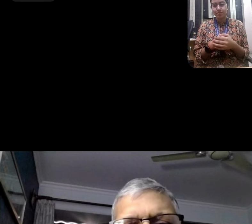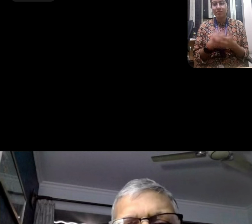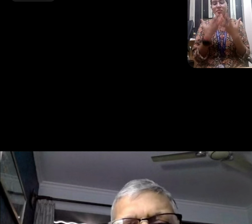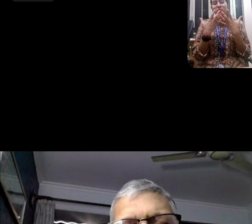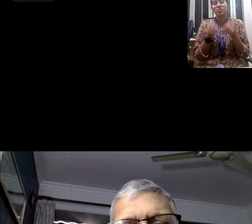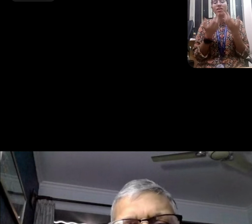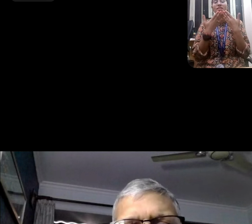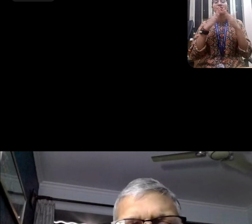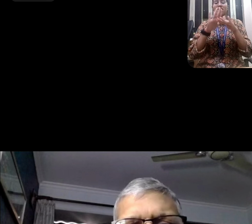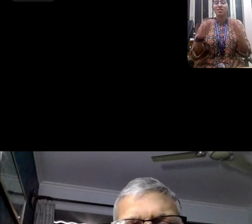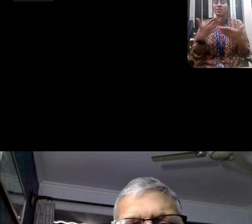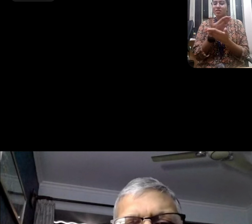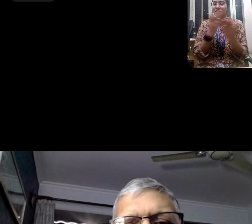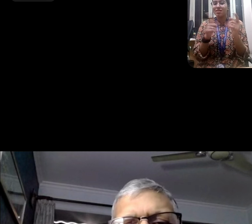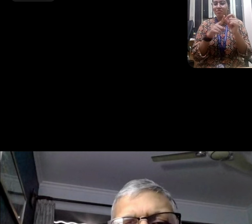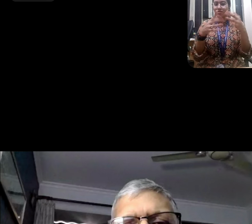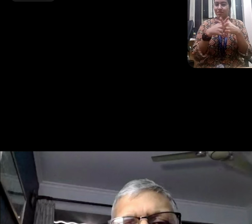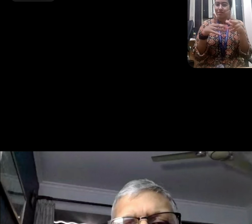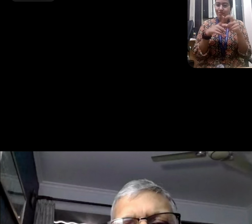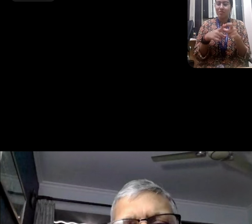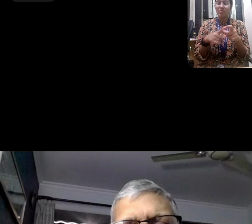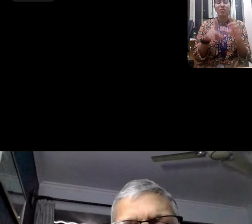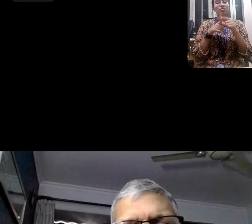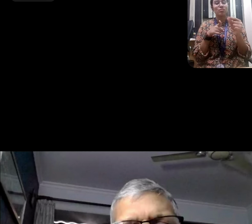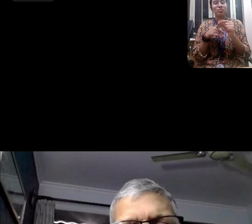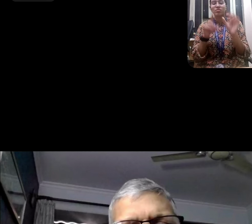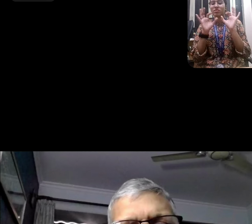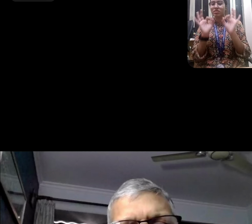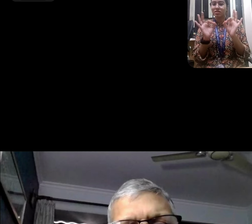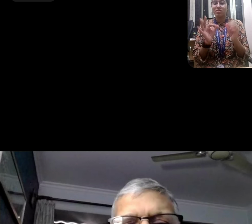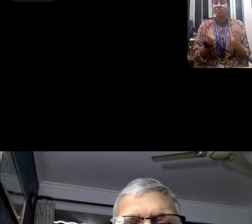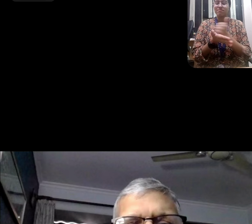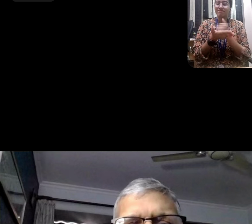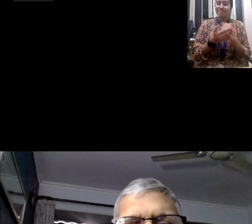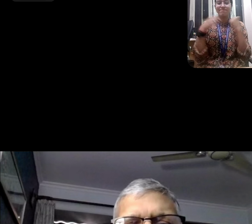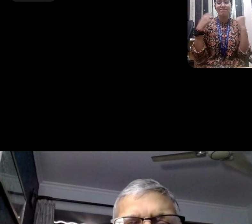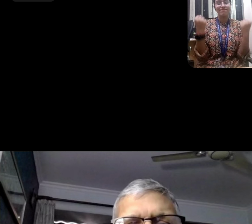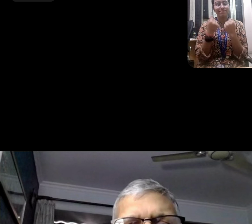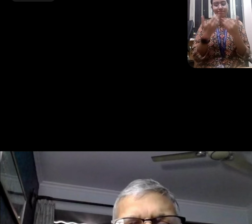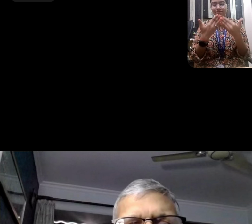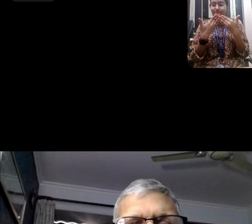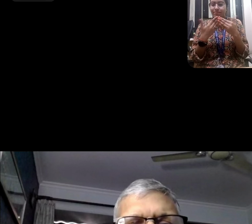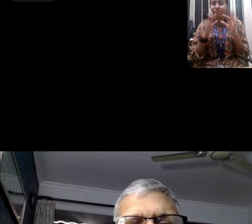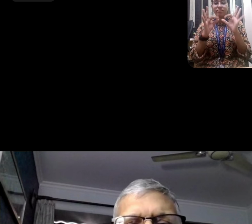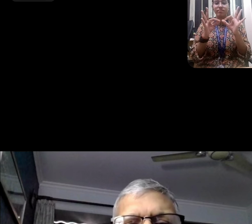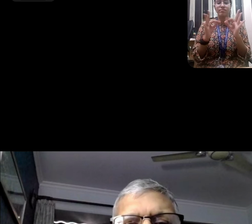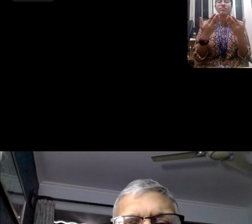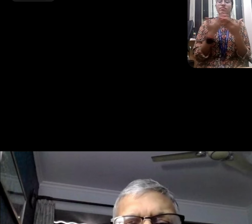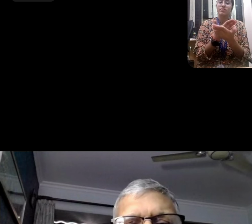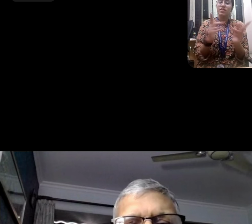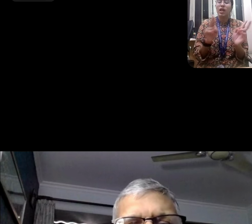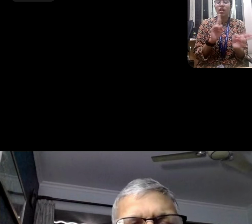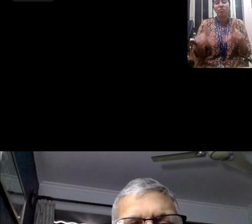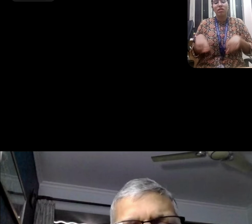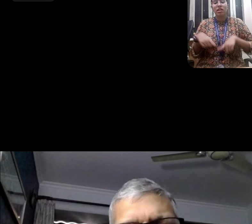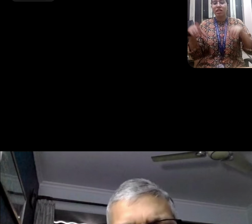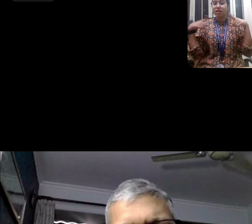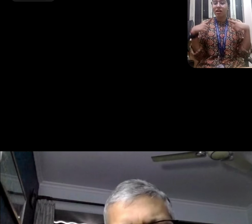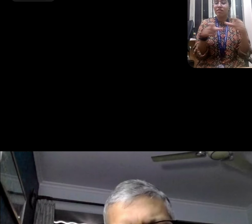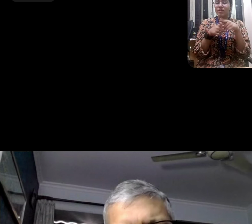बच्चे ज़्यादा से ज़्यादा बढ़िया से बढ़िया मेहनत करें, काम करें, अपने नॉर्मल लाइफ के